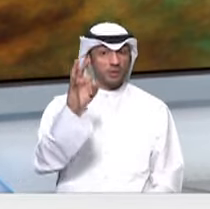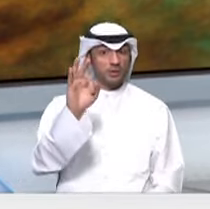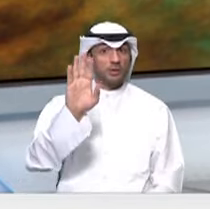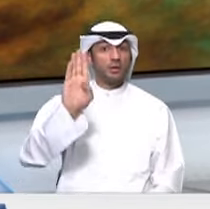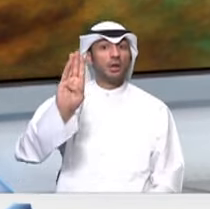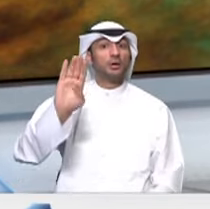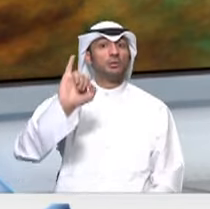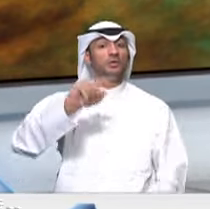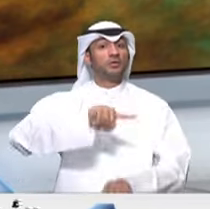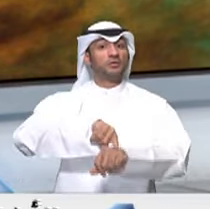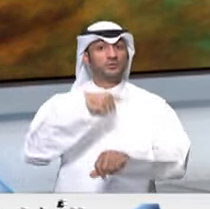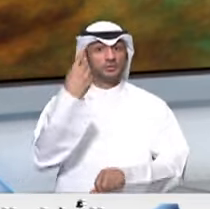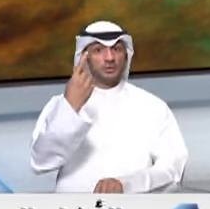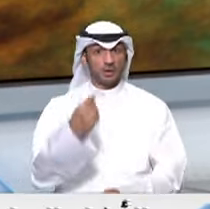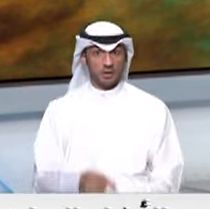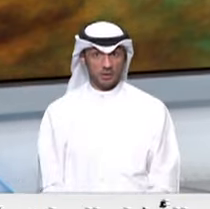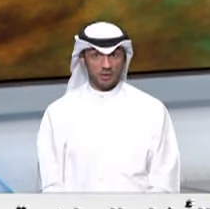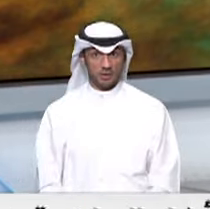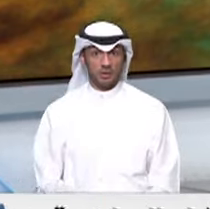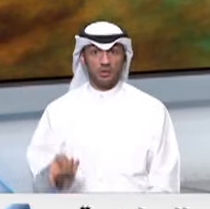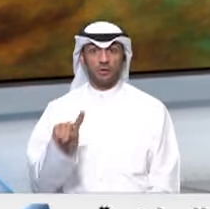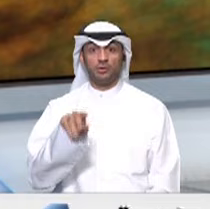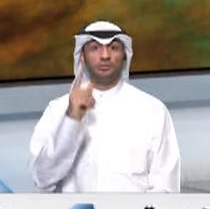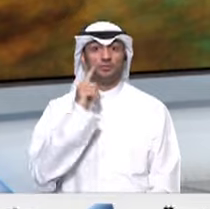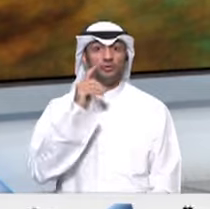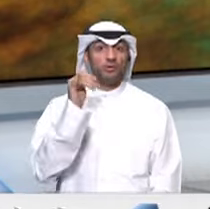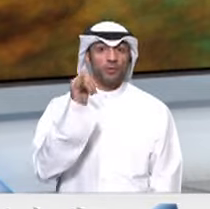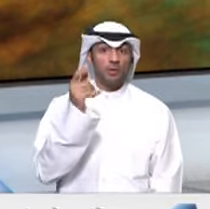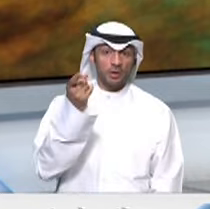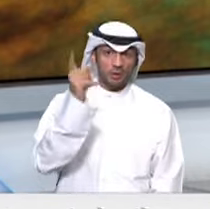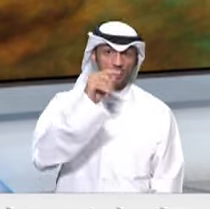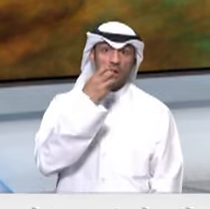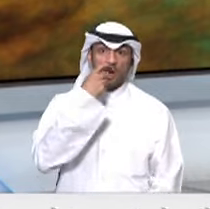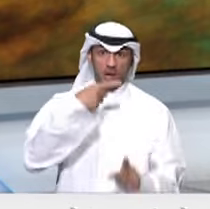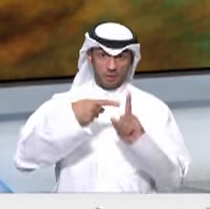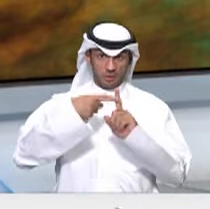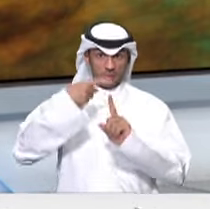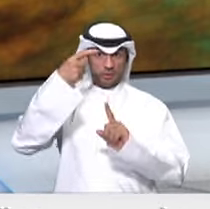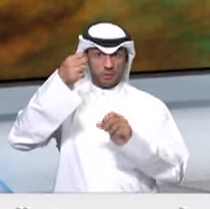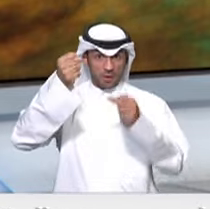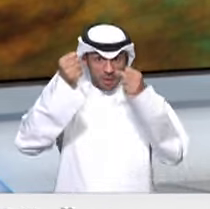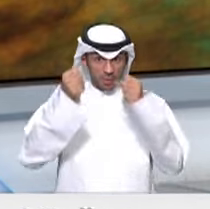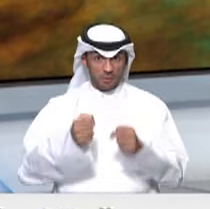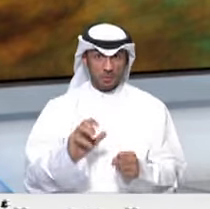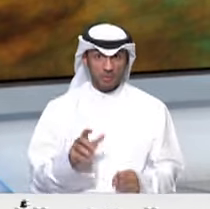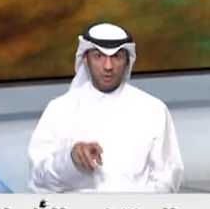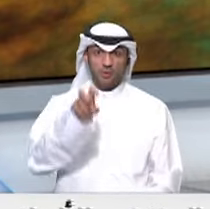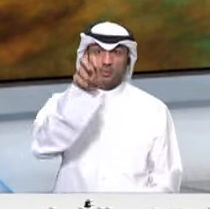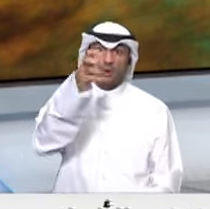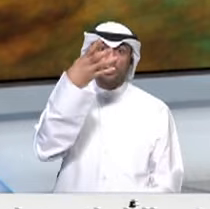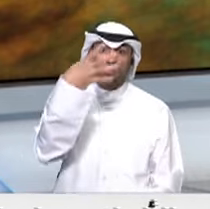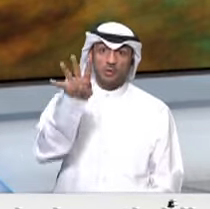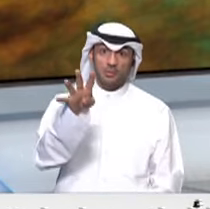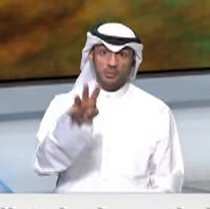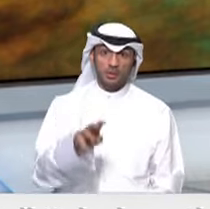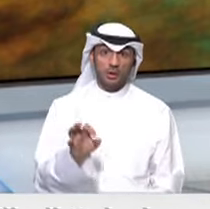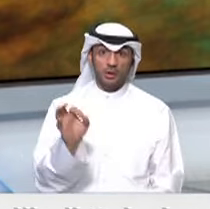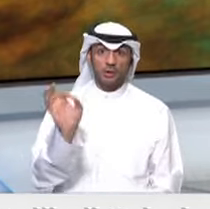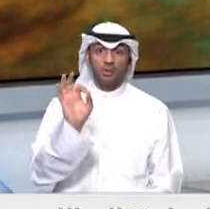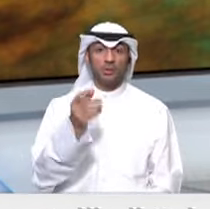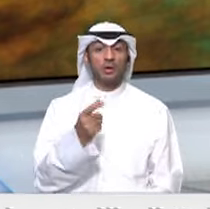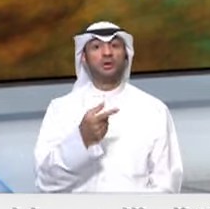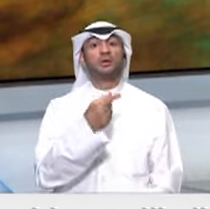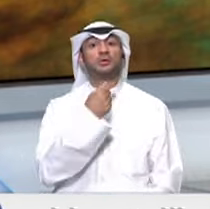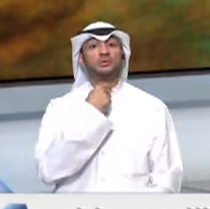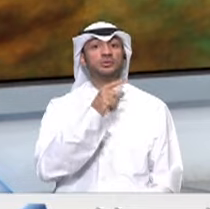في الساعة. من بعد منتصف نهار يوم الغد، ودرجات الحرارة العظمى المتوقعة قد تصل إلى 48 درجة مئوية في مدينة الجهرة